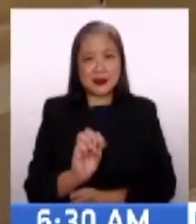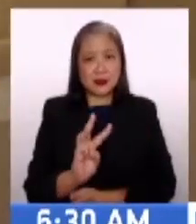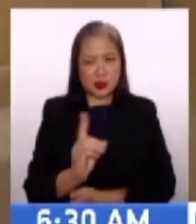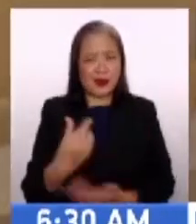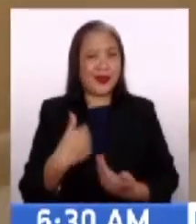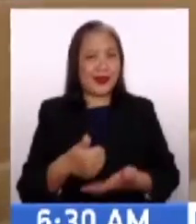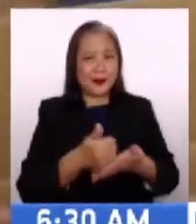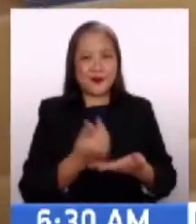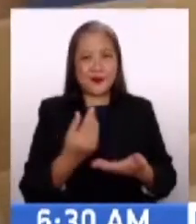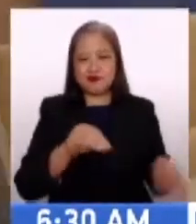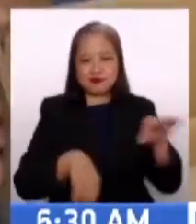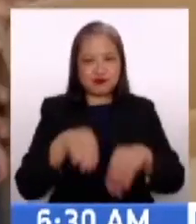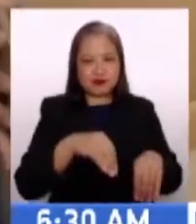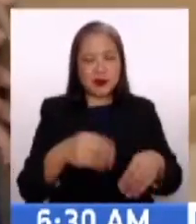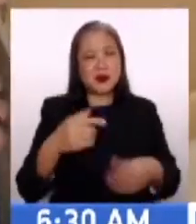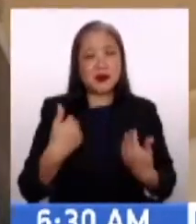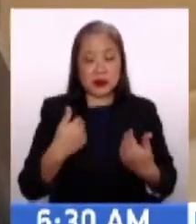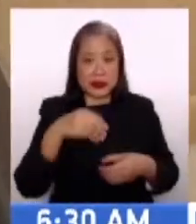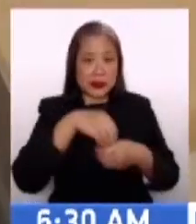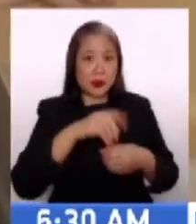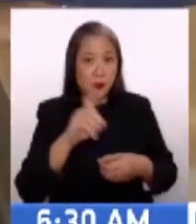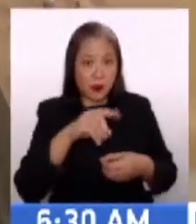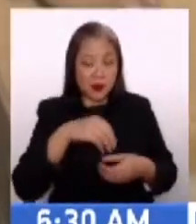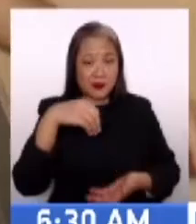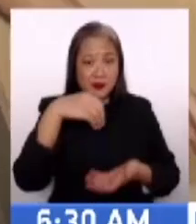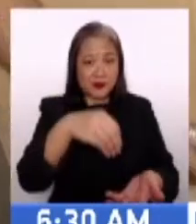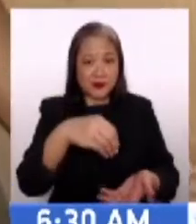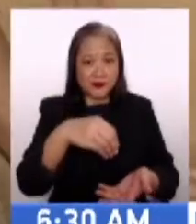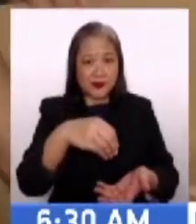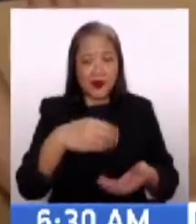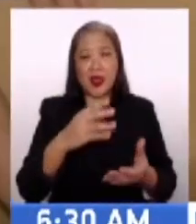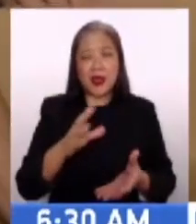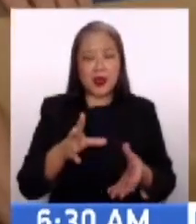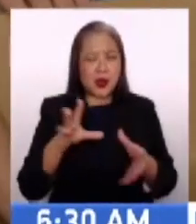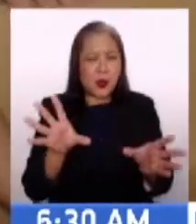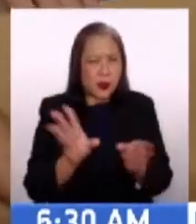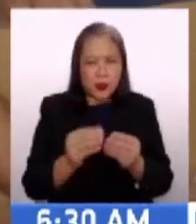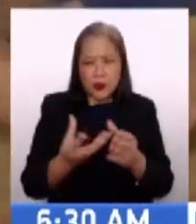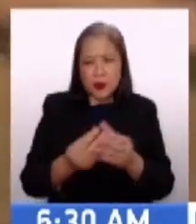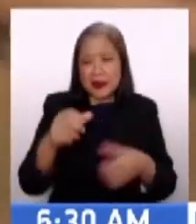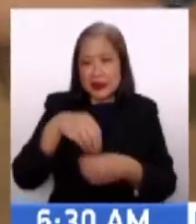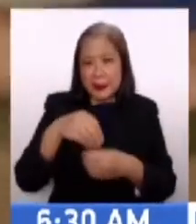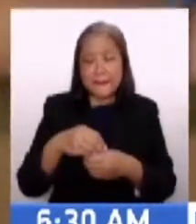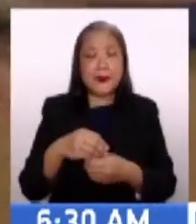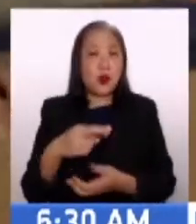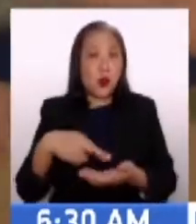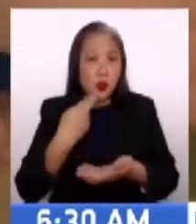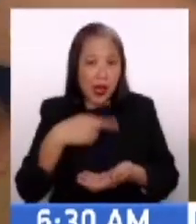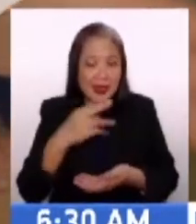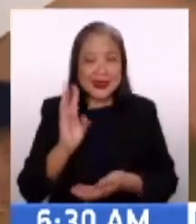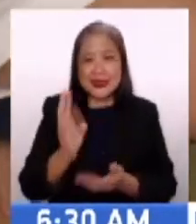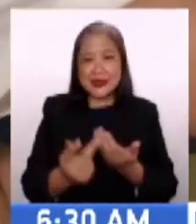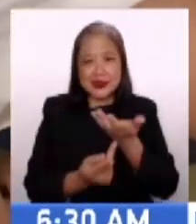ito yung mga laman na ipinamimigay po nila, naka-vacuum sealed na ng mga bigas. 6 na kilo, so tagatlong kilo po